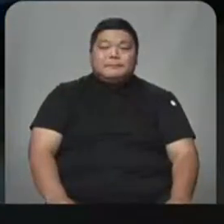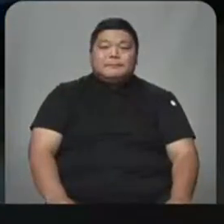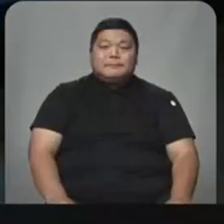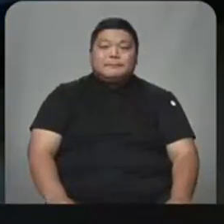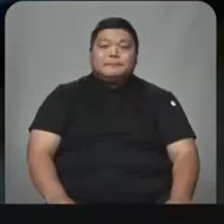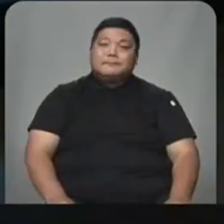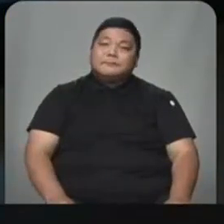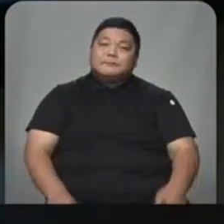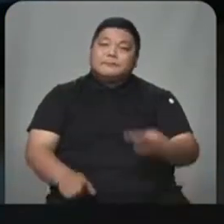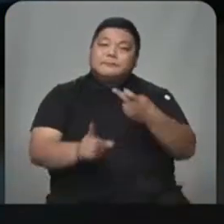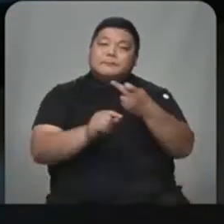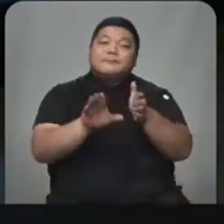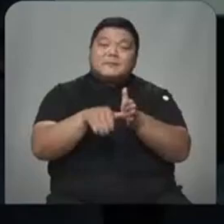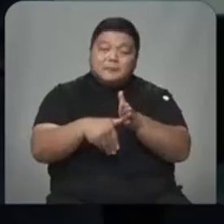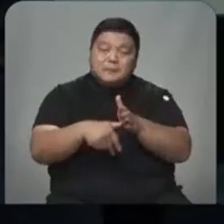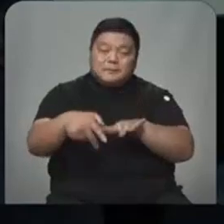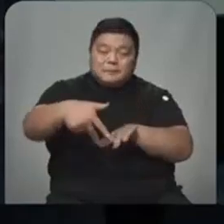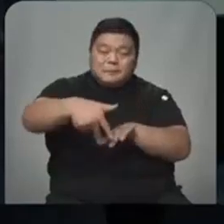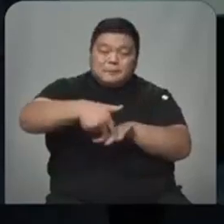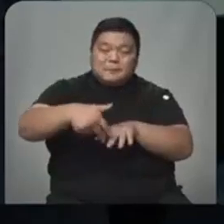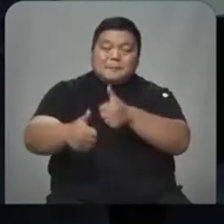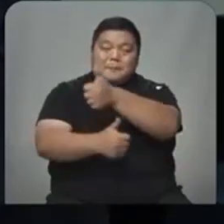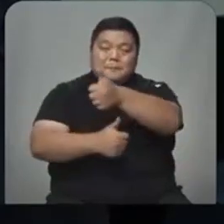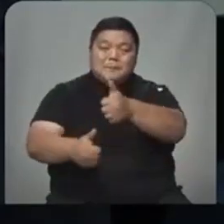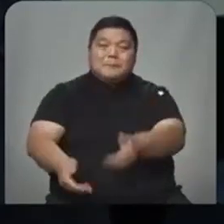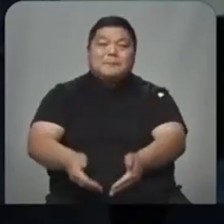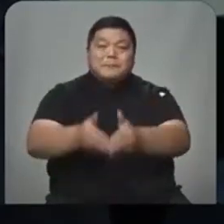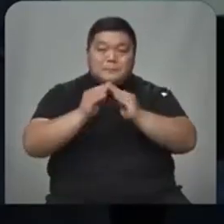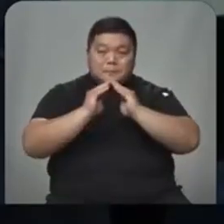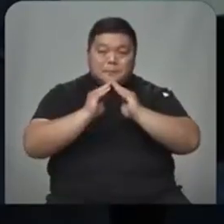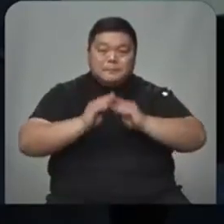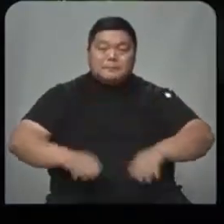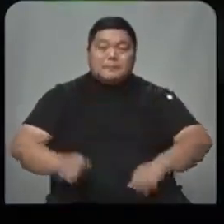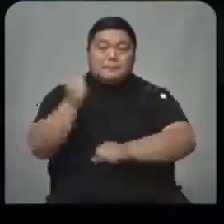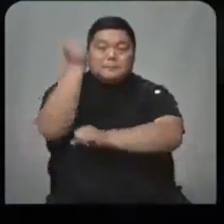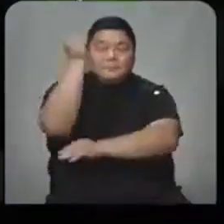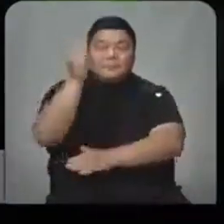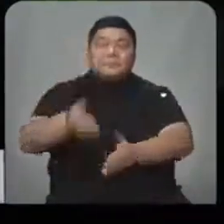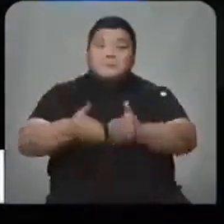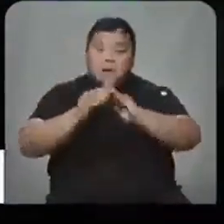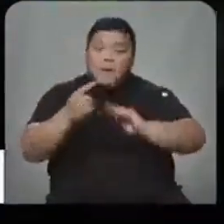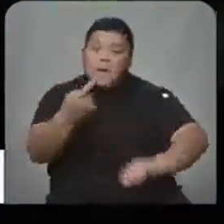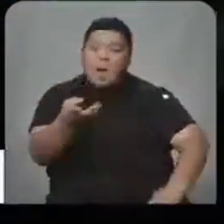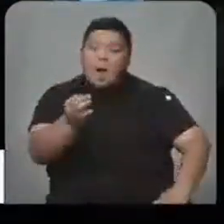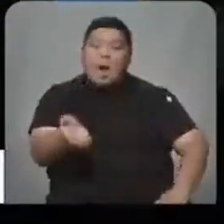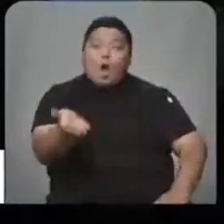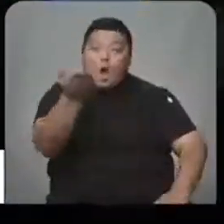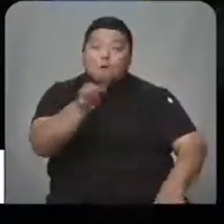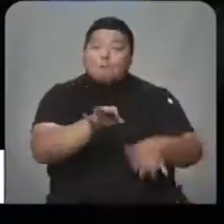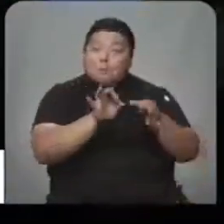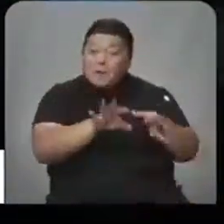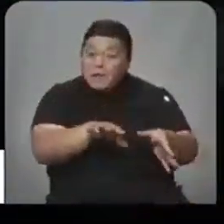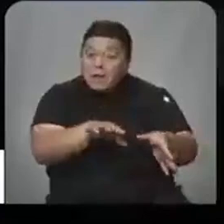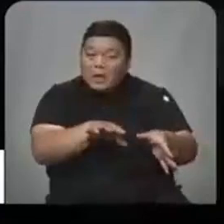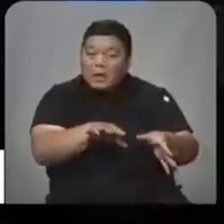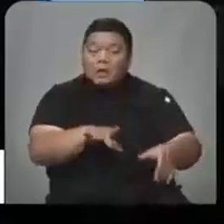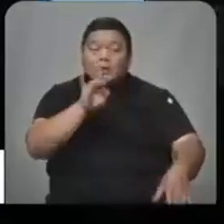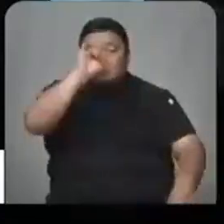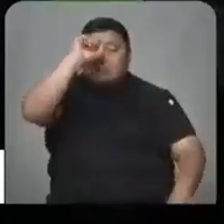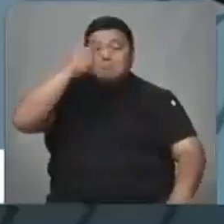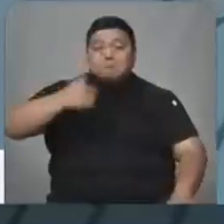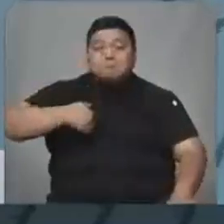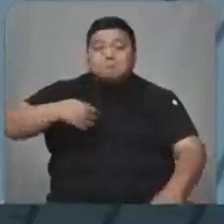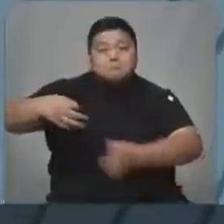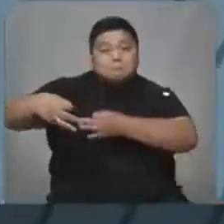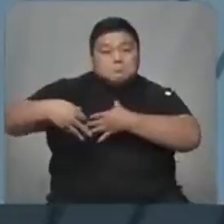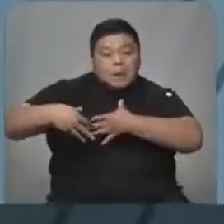올해 말쯤에는 총회 조직위원회도 꾸려집니다. 총회 기반 시설 조성에 1,000억 원 넘는 사업비가 투입되지만